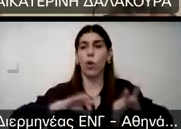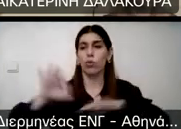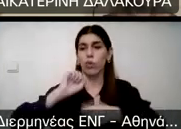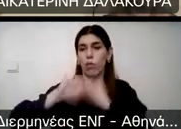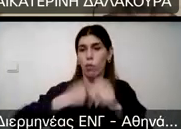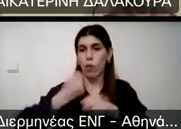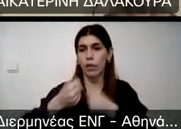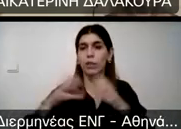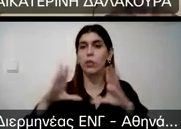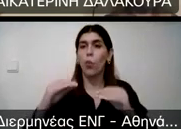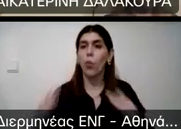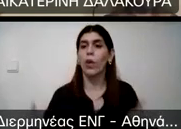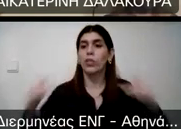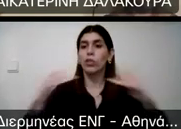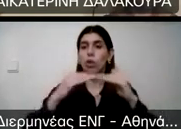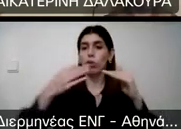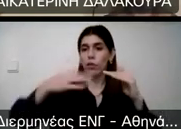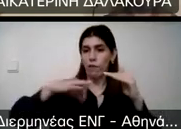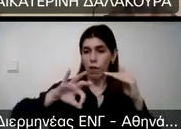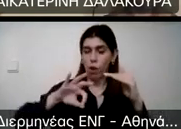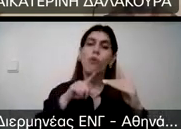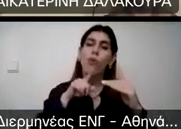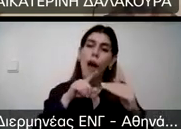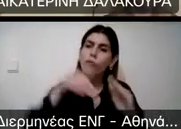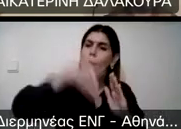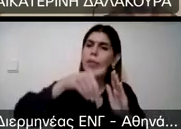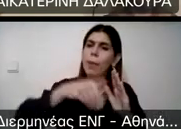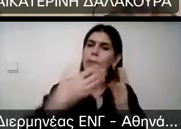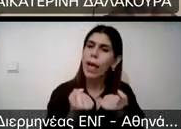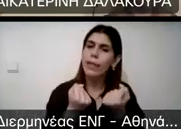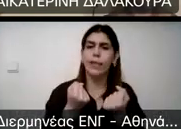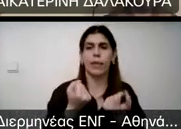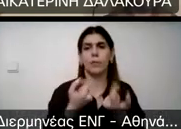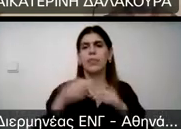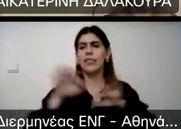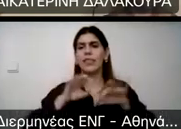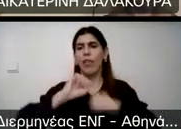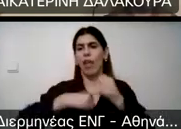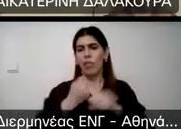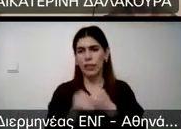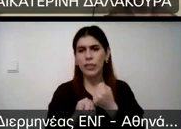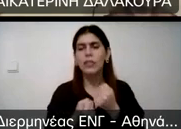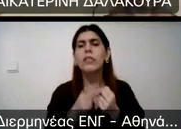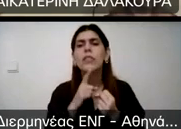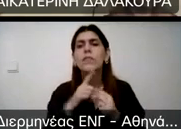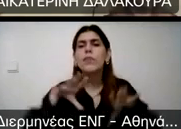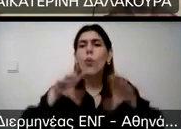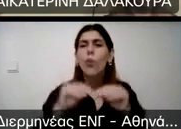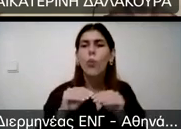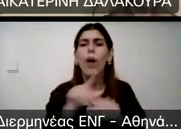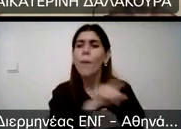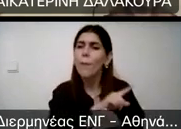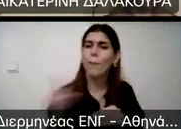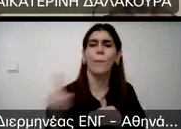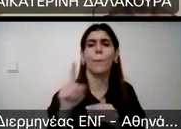21, όπου προβλέπονται σχέδια δράσης σε τομιακές βέβαια πολιτικές, αλλά ειδικότερα αφορούν στην προώθηση μη σεξιστικής γλώσσας